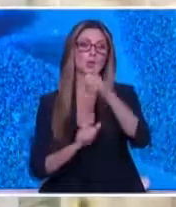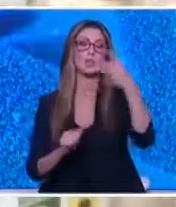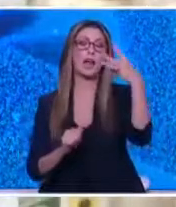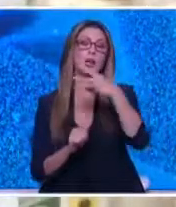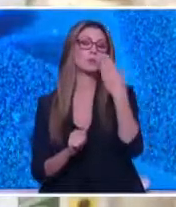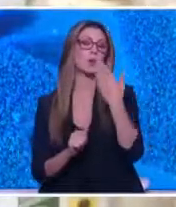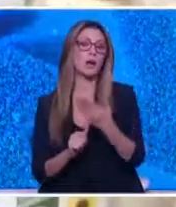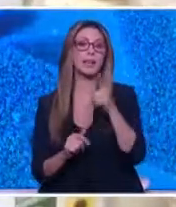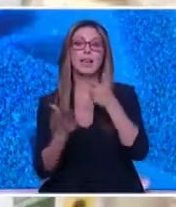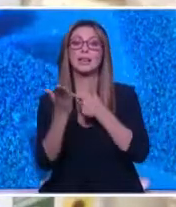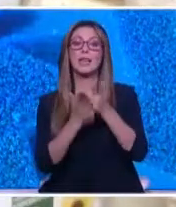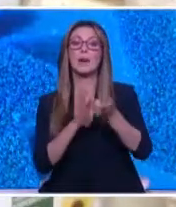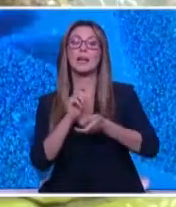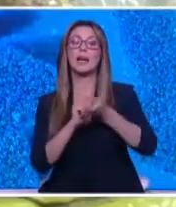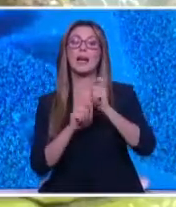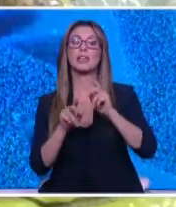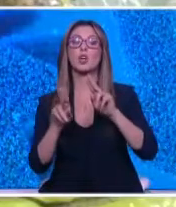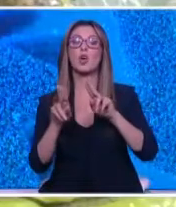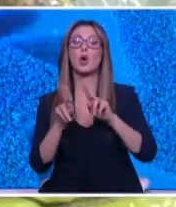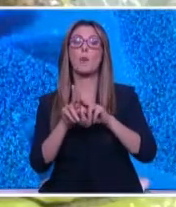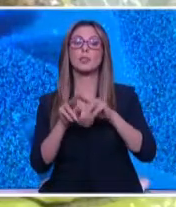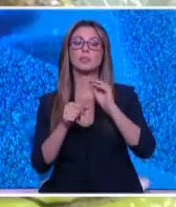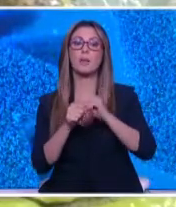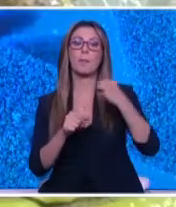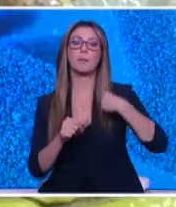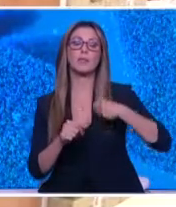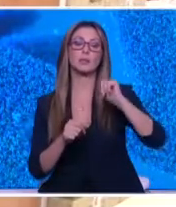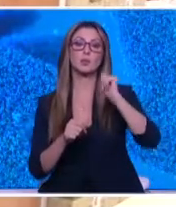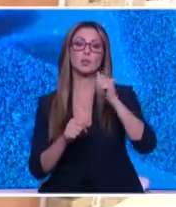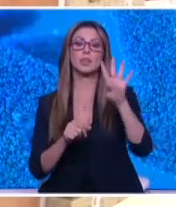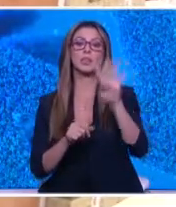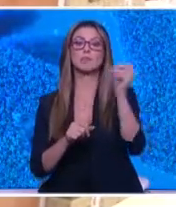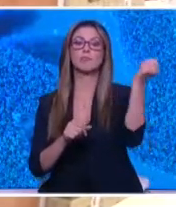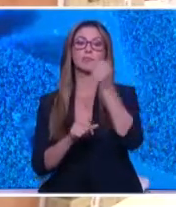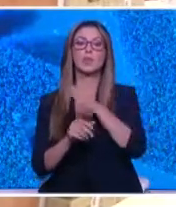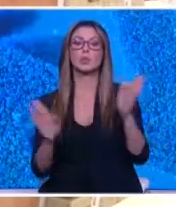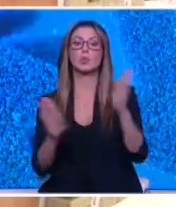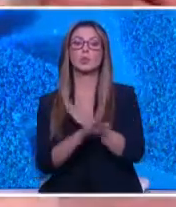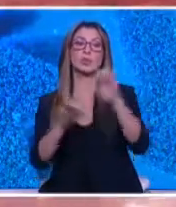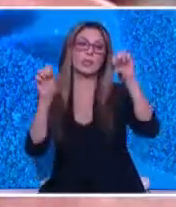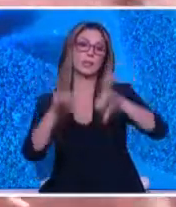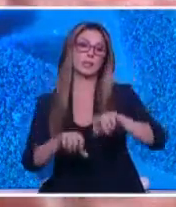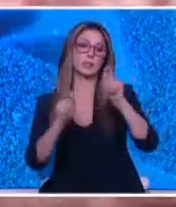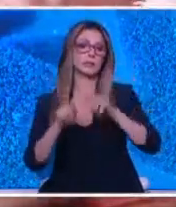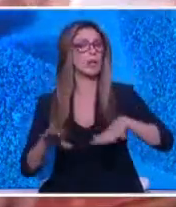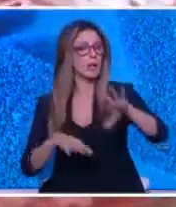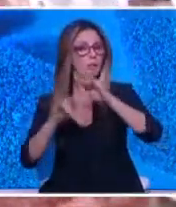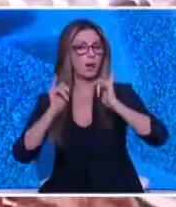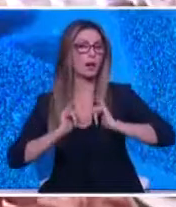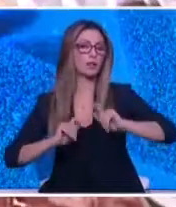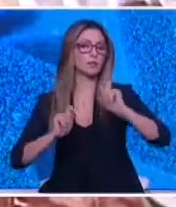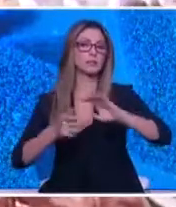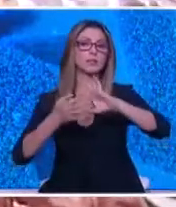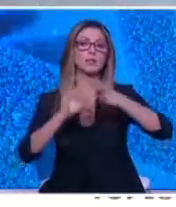Tayyip Erdoğan, tarım kredi kooperatiflerinde pazartesi günü 40 üründe yapılacak indirimi hatırlattı. Piyasa rahatlayacak dedi.